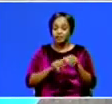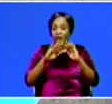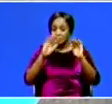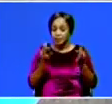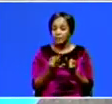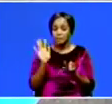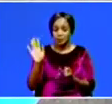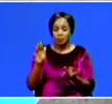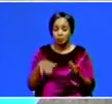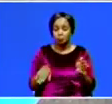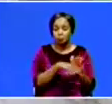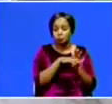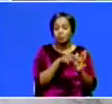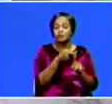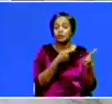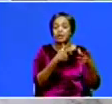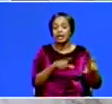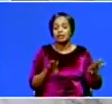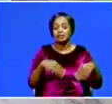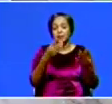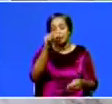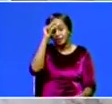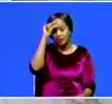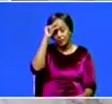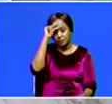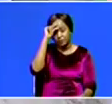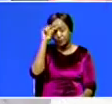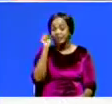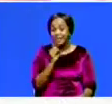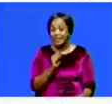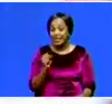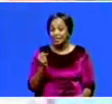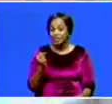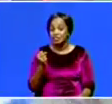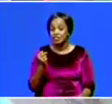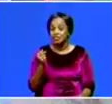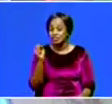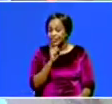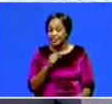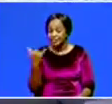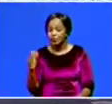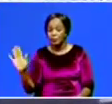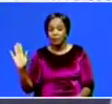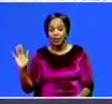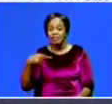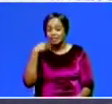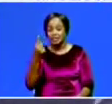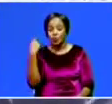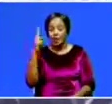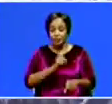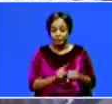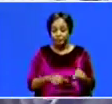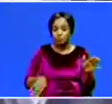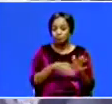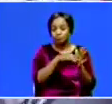kutoka makazi aliyopewa na serikali. Mjukuu wake anadai kuwa wakati mmoja walifurushwa kutoka nyumba yao katika